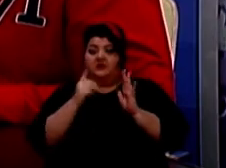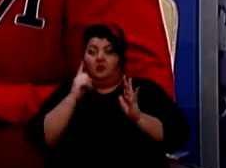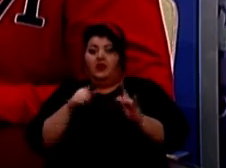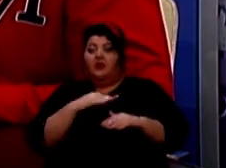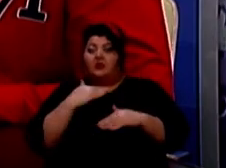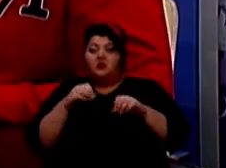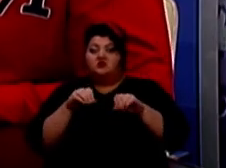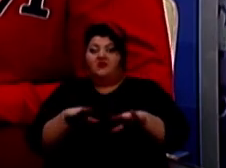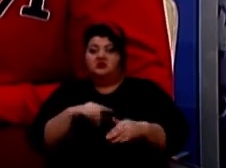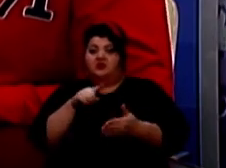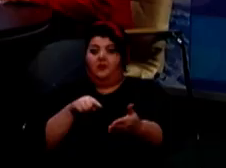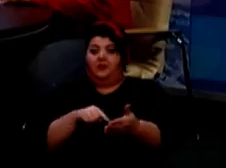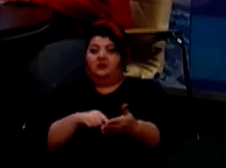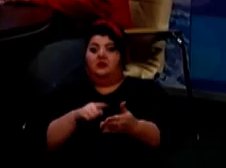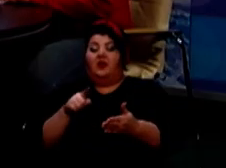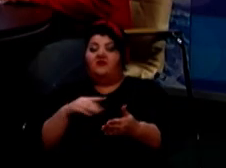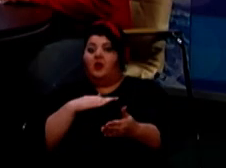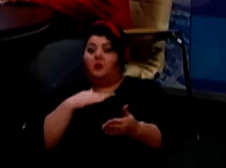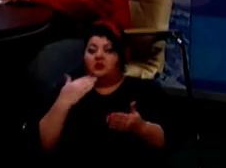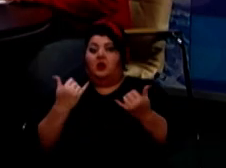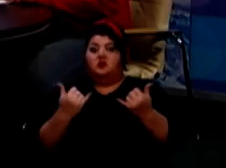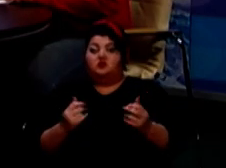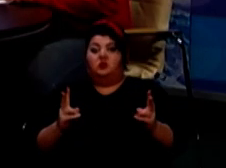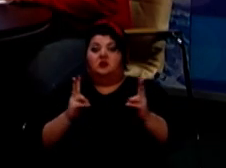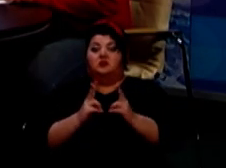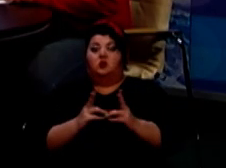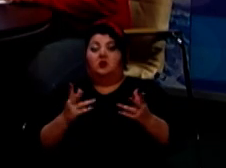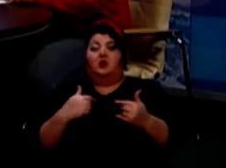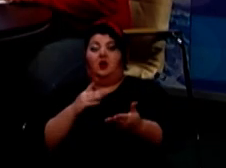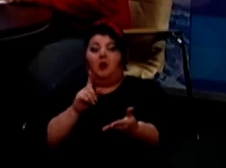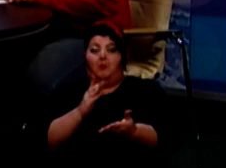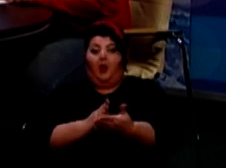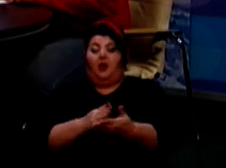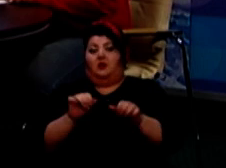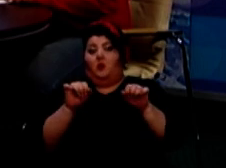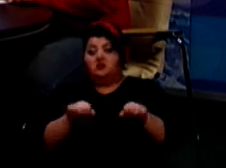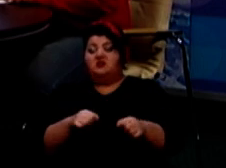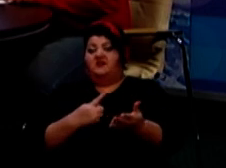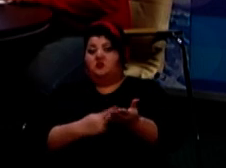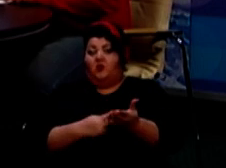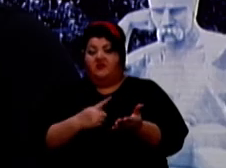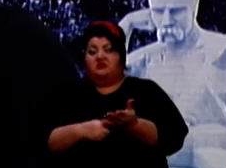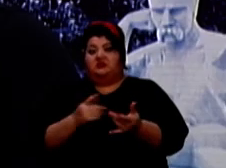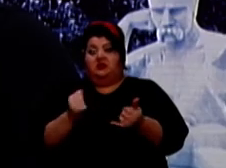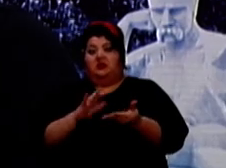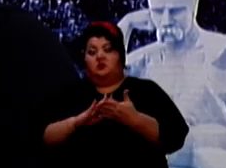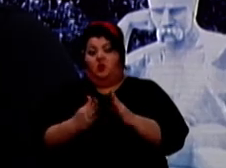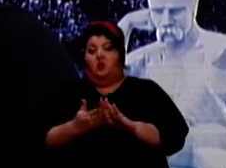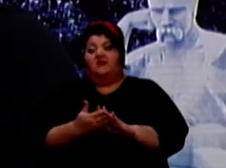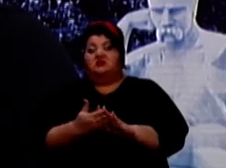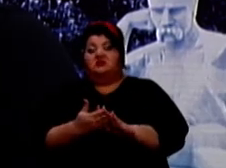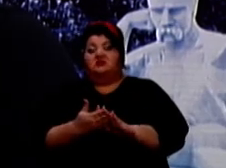вирішувати питання міста. Ви проігнорували сьогоднішню зустріч, на якій ви мали можливість довести проблеми в місті і